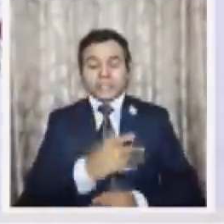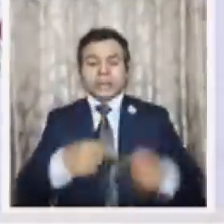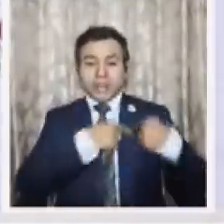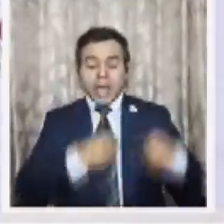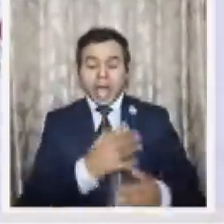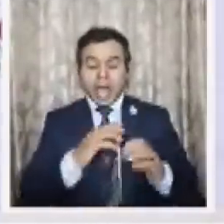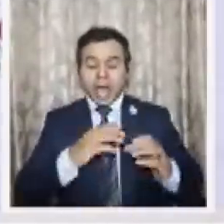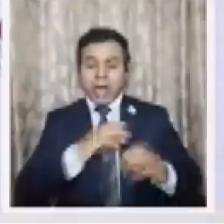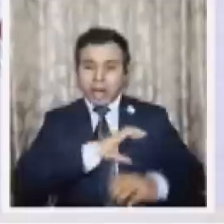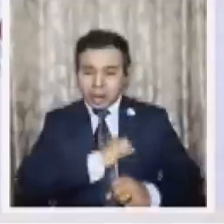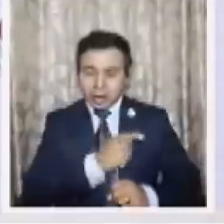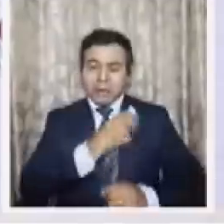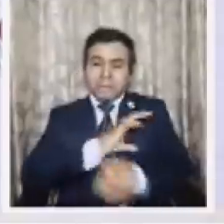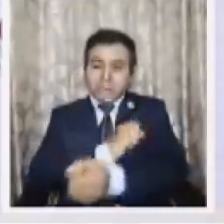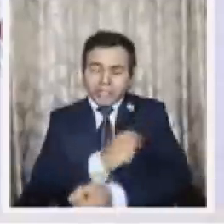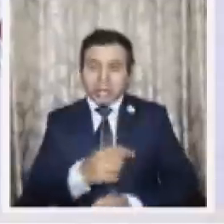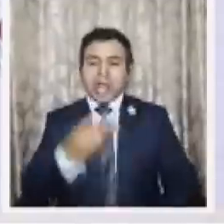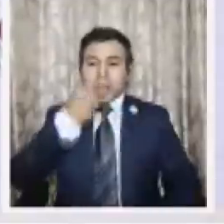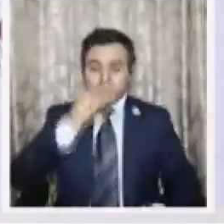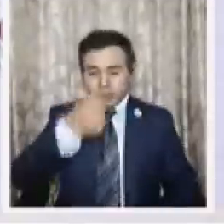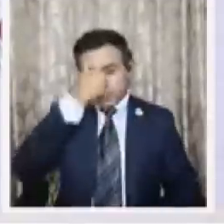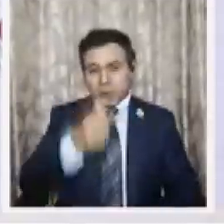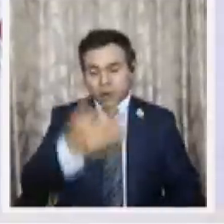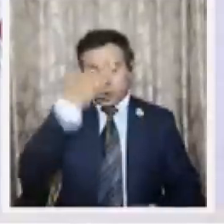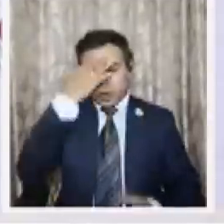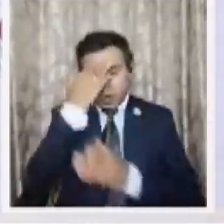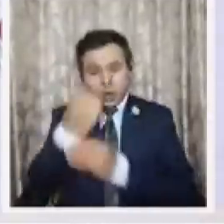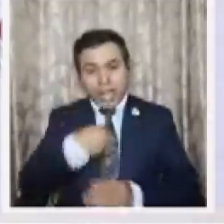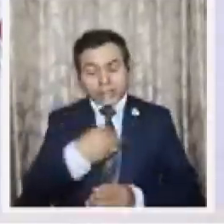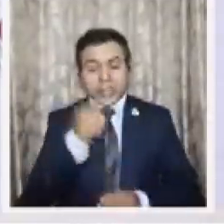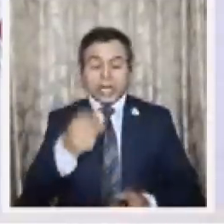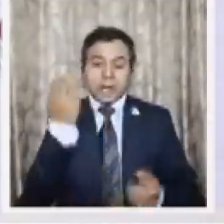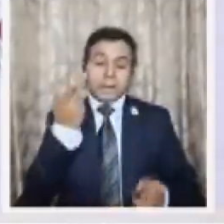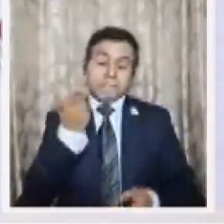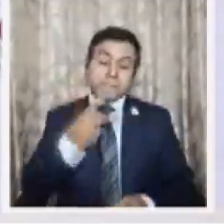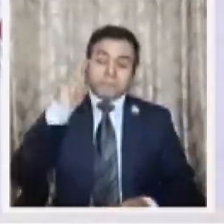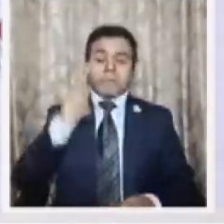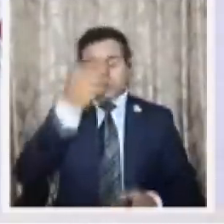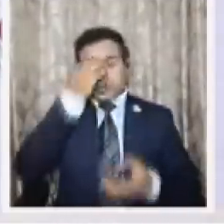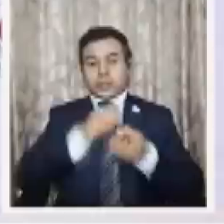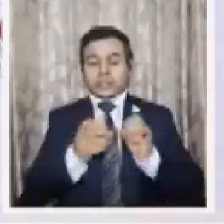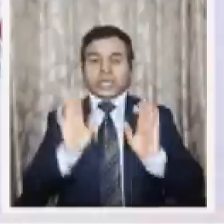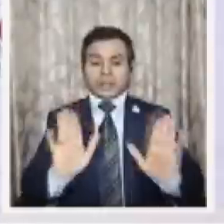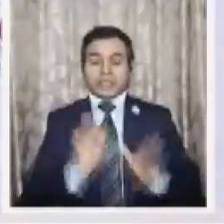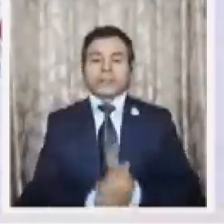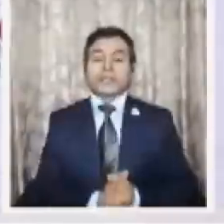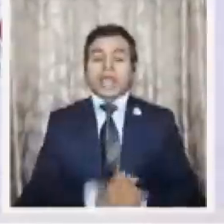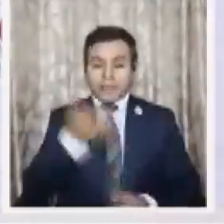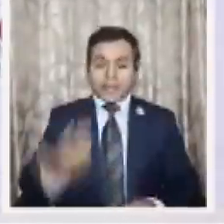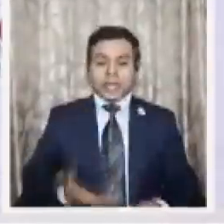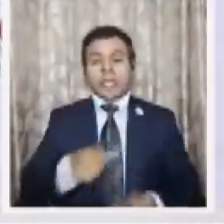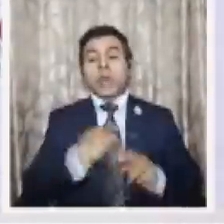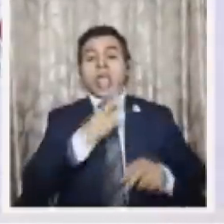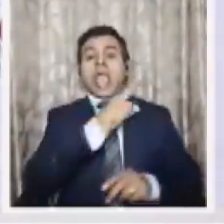100% মাস্ক পরা আমরা নিশ্চিত করতে পারি নাই, 100% মাস্ক পরা নিশ্চিত না করা গেলে এই করোনা ভাইরাসকে আসলে প্রতিরোধ করা যাবে